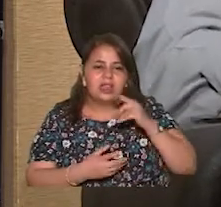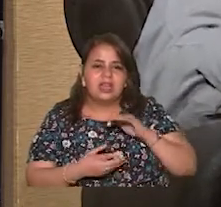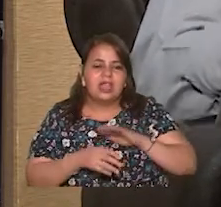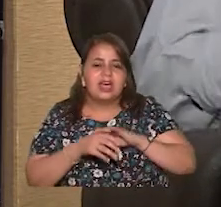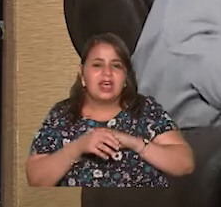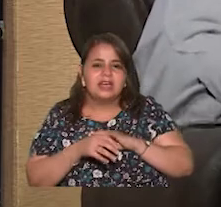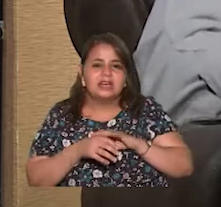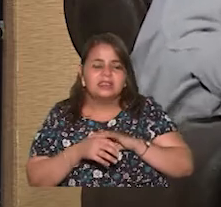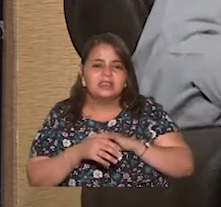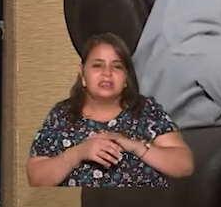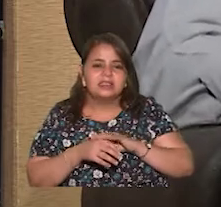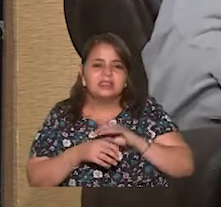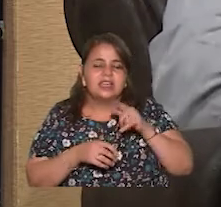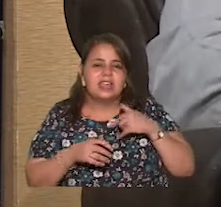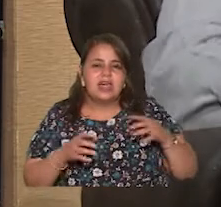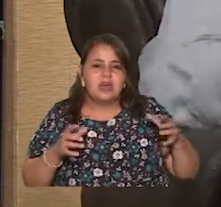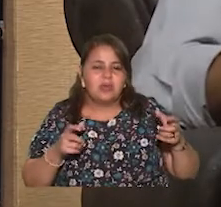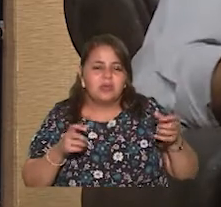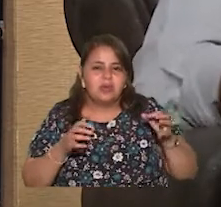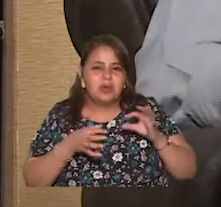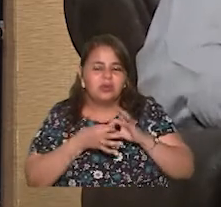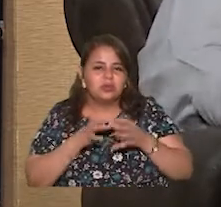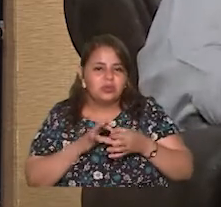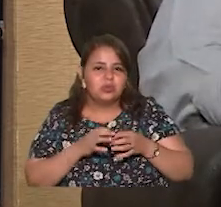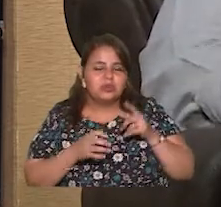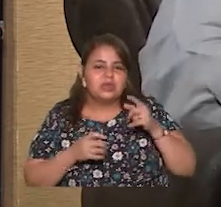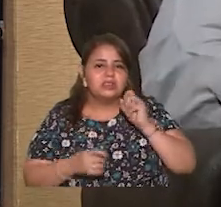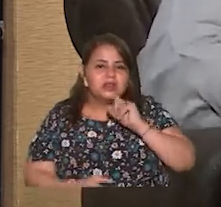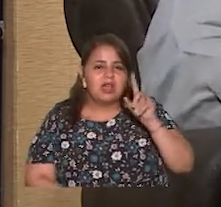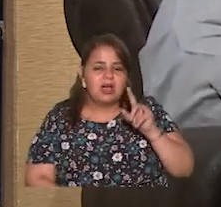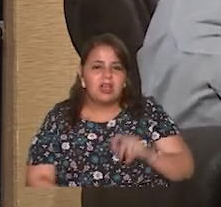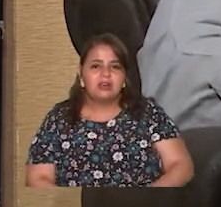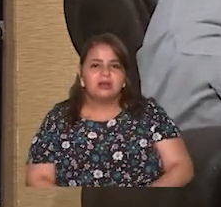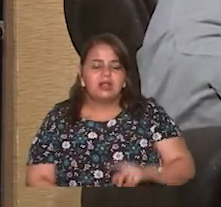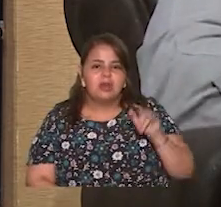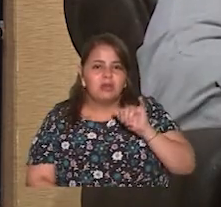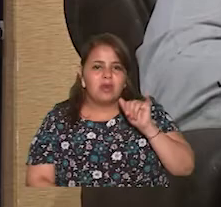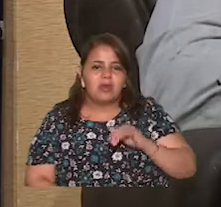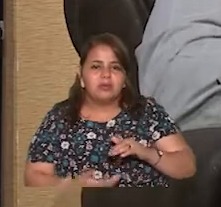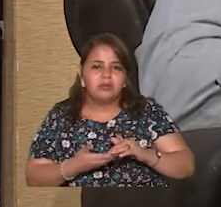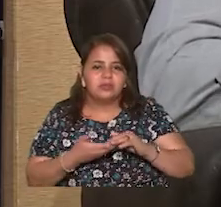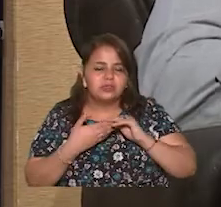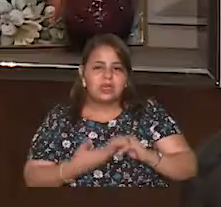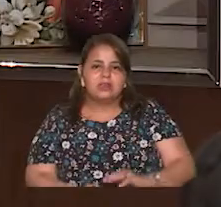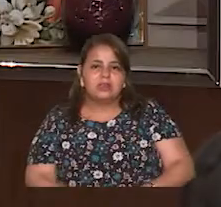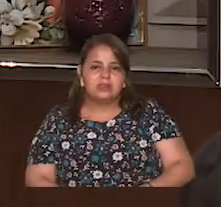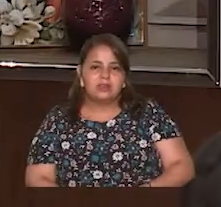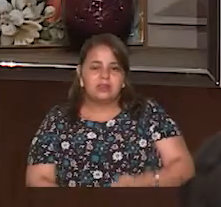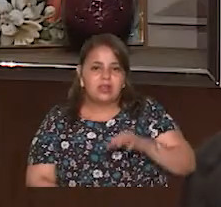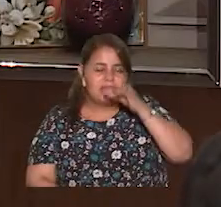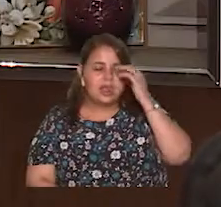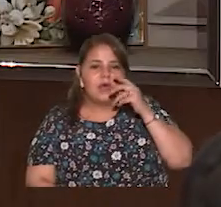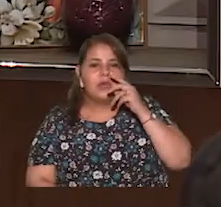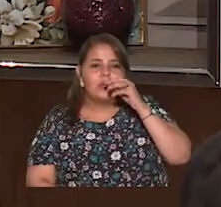أنا هقدر ألم المواضيع وأتعامل مع ابني في جميع الظروف، ده مش صح. لا، أنا محتاج حد يساعدني. طب لو برضو خليني ارجع